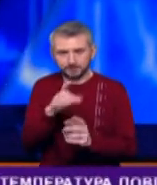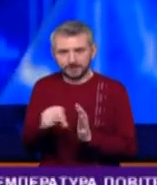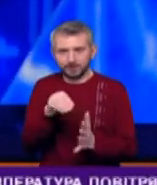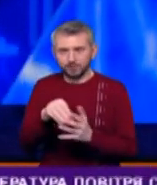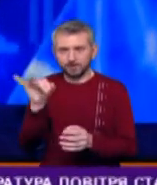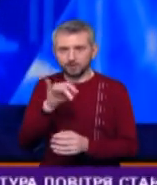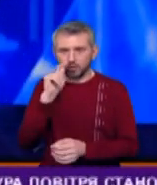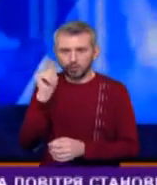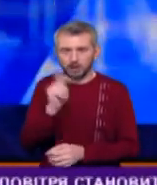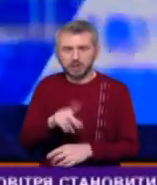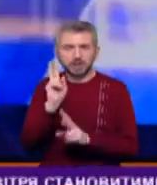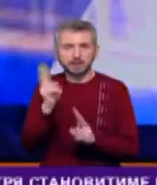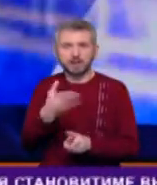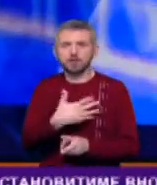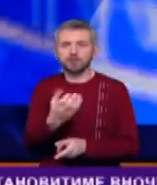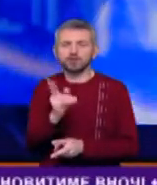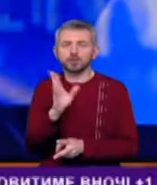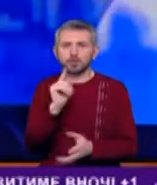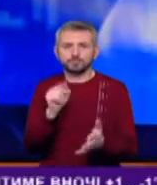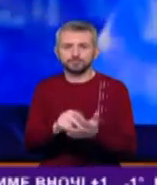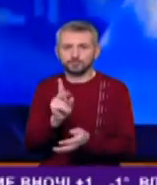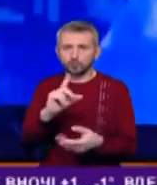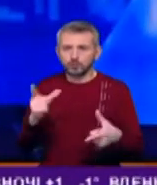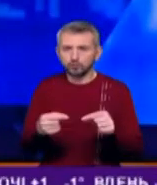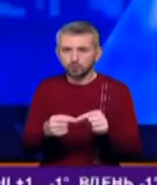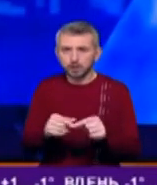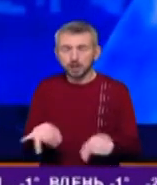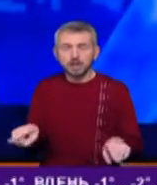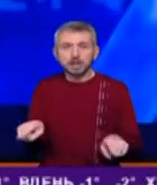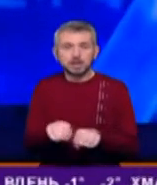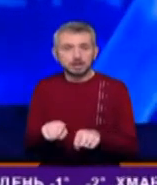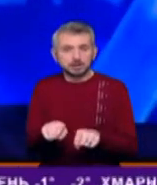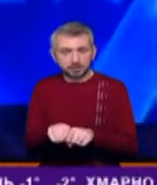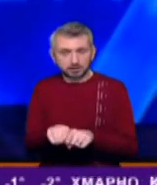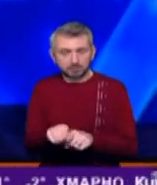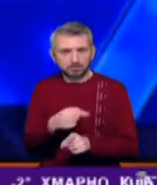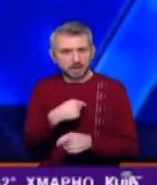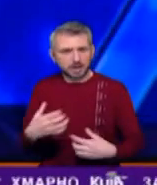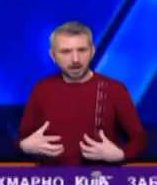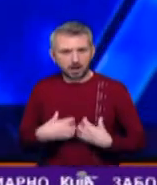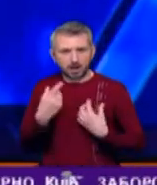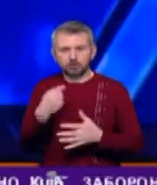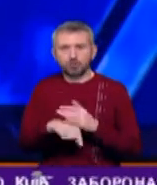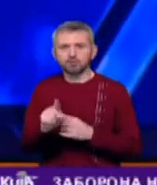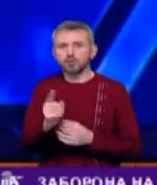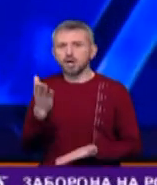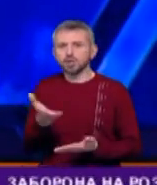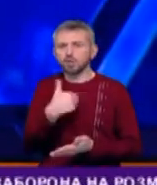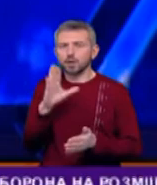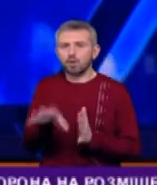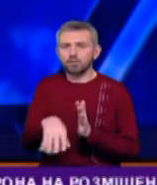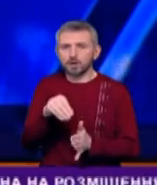України. Не знаємо ми ще, хто вийде в другий тур. І така невизначеність мене певним чином лякає, тому що якщо ми